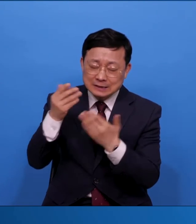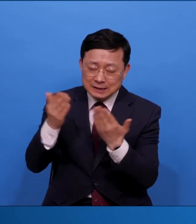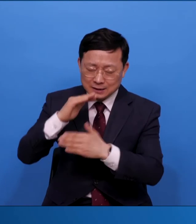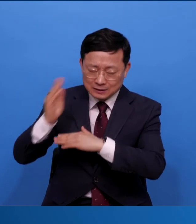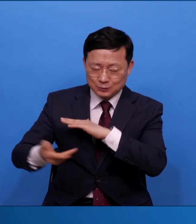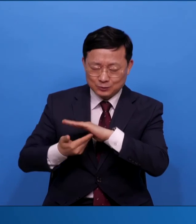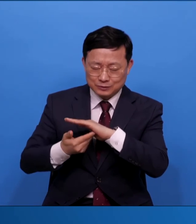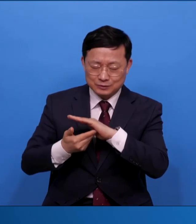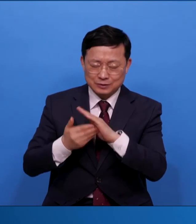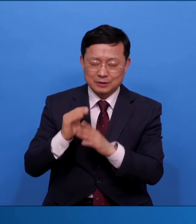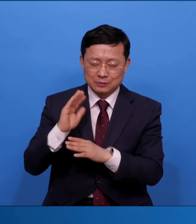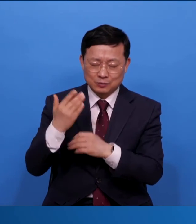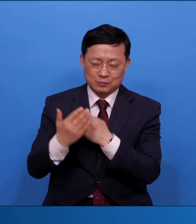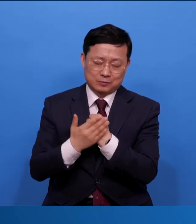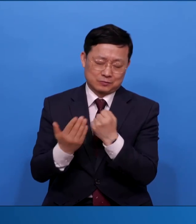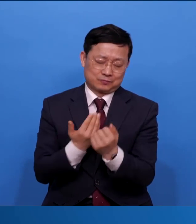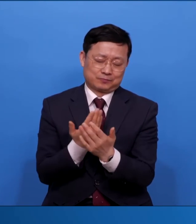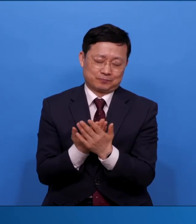하옵소서.